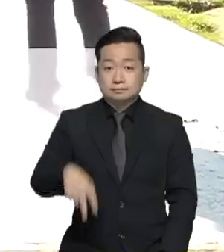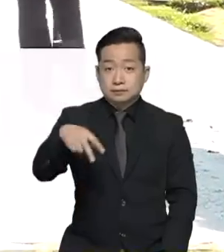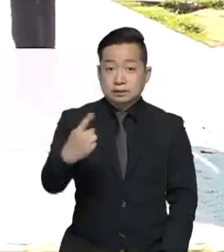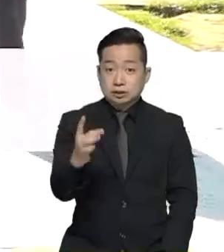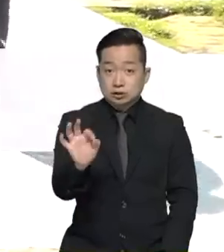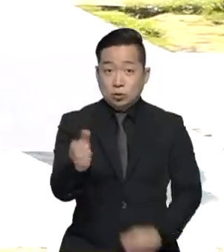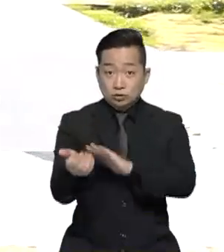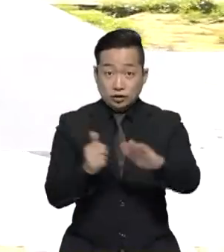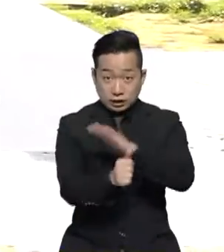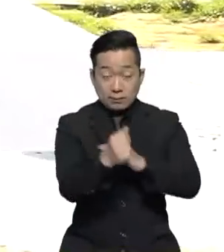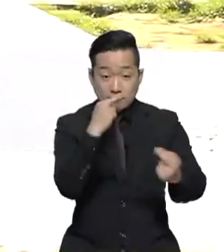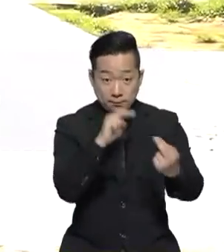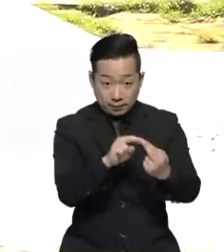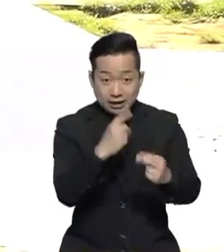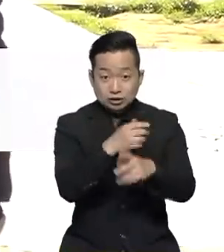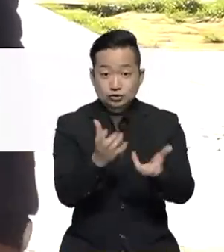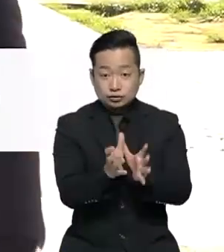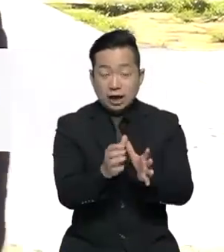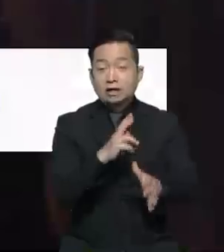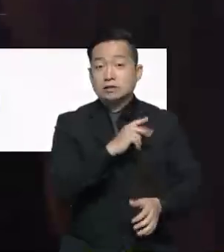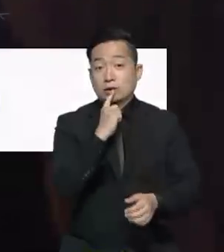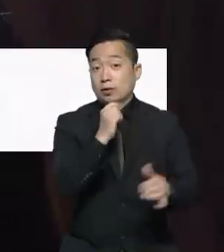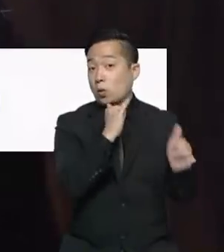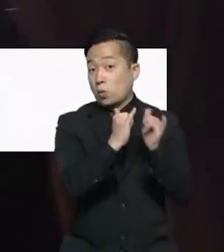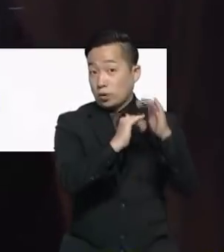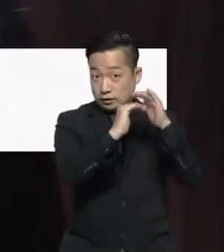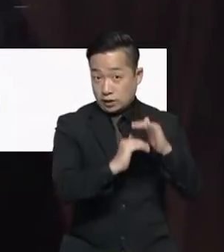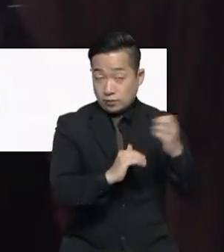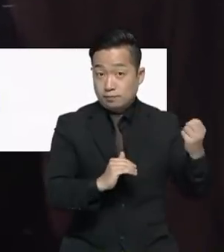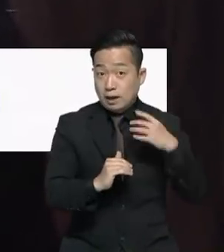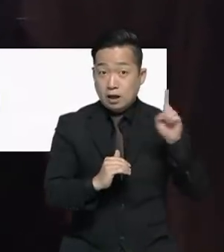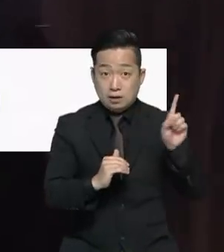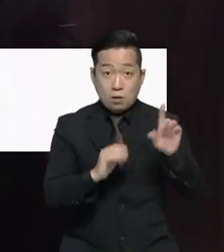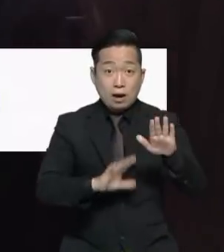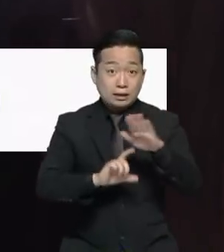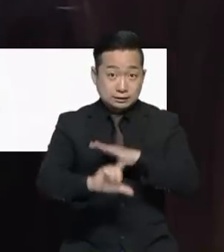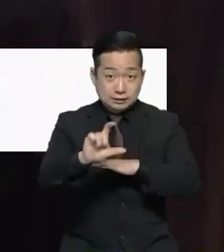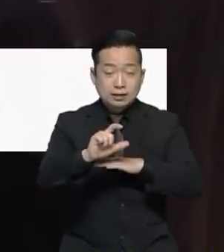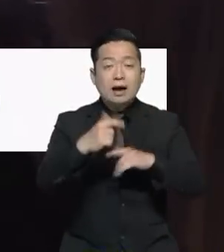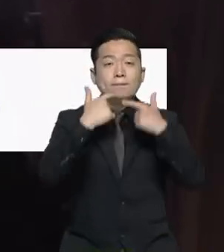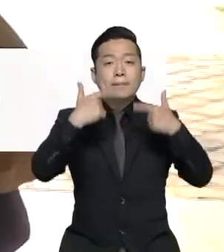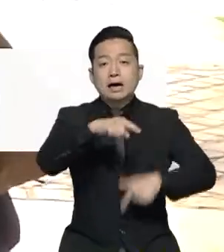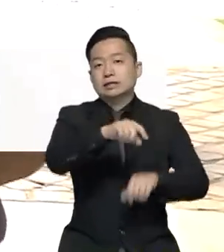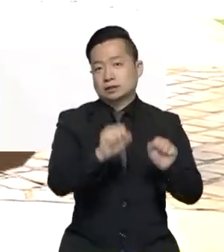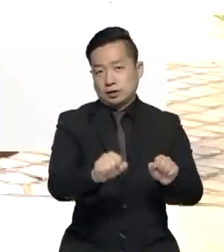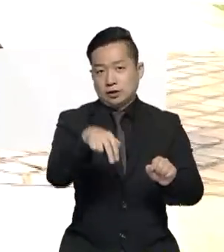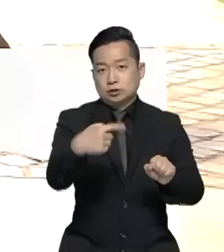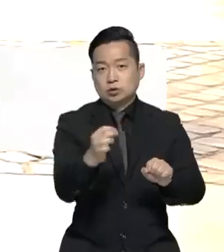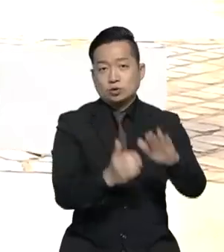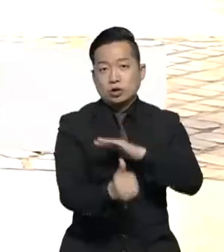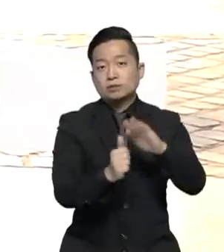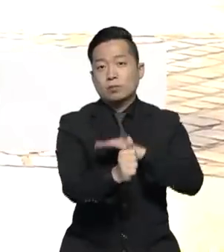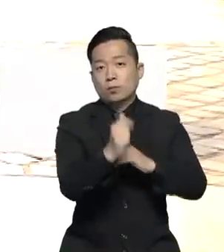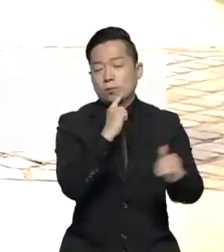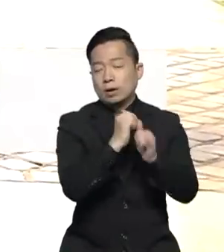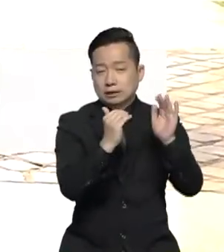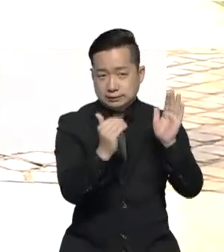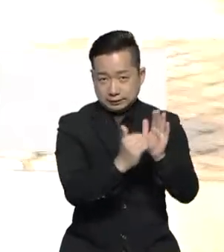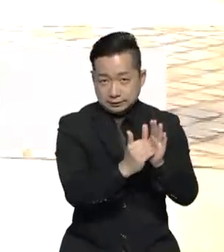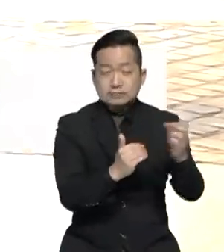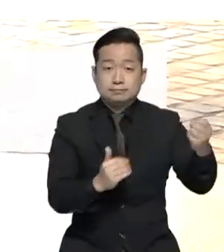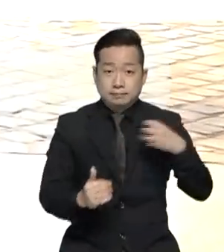송영길 전 대표와 가까운 민주당 a의원은 sbs와 통화해서 오늘 아침 프랑스 파리에 있는 송전대표와 통화한 사실을